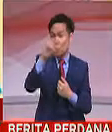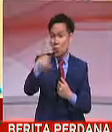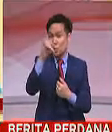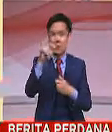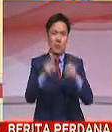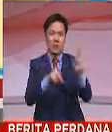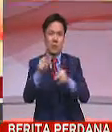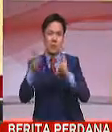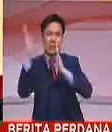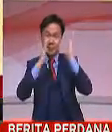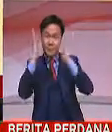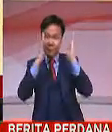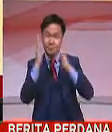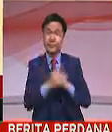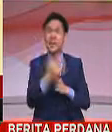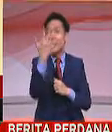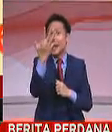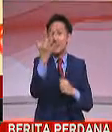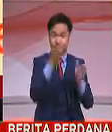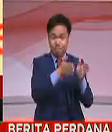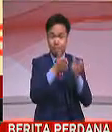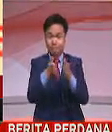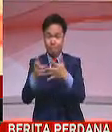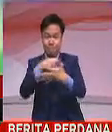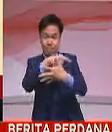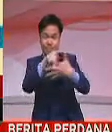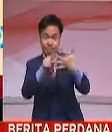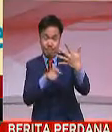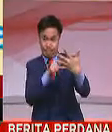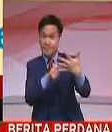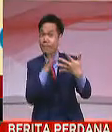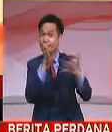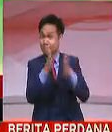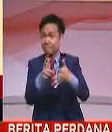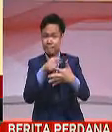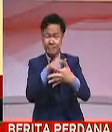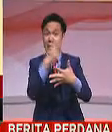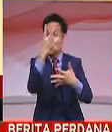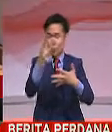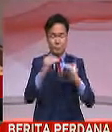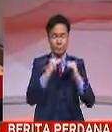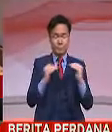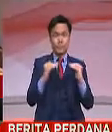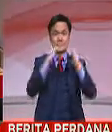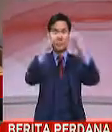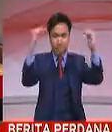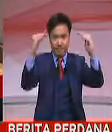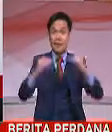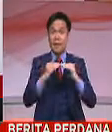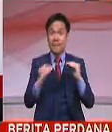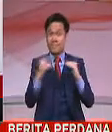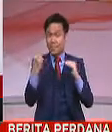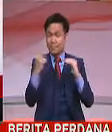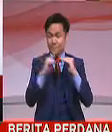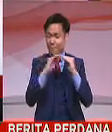penduduk. Menggunakan 5 mod pembancian, aktiviti banci dibahagikan kepada 2 fasa. Fasa pertama